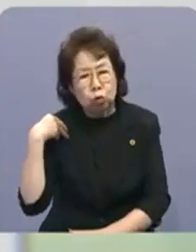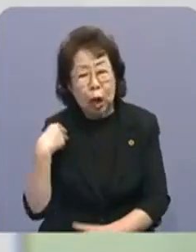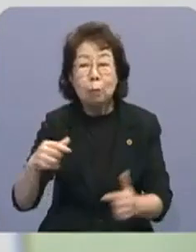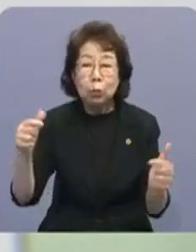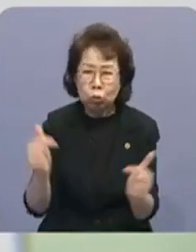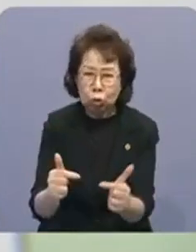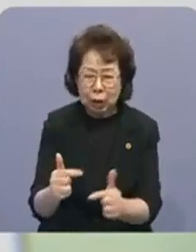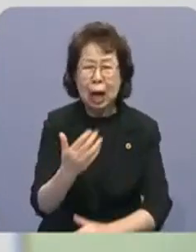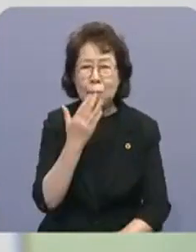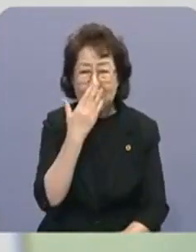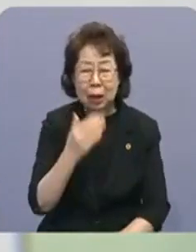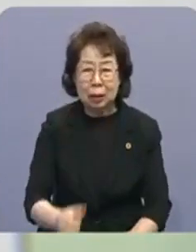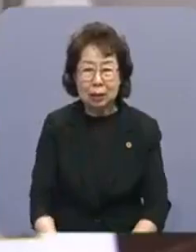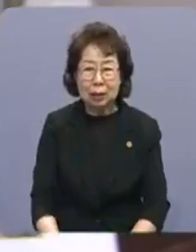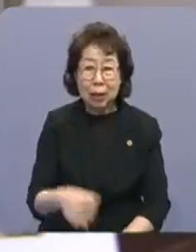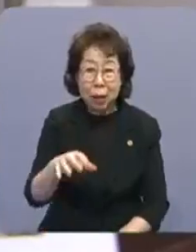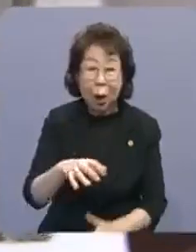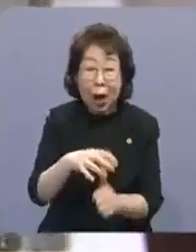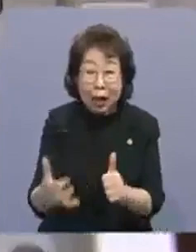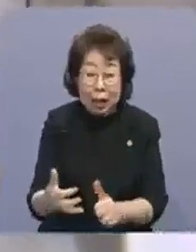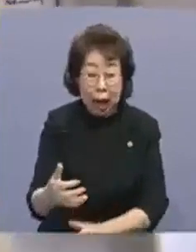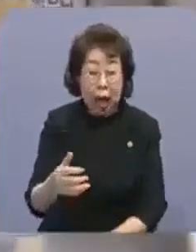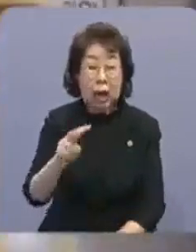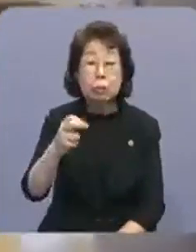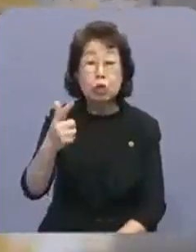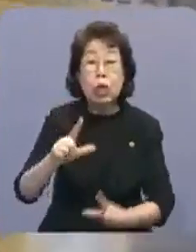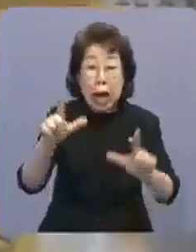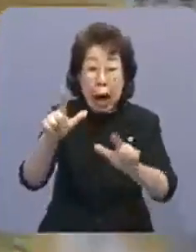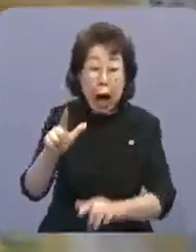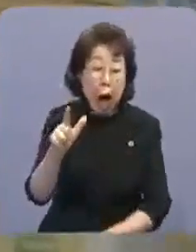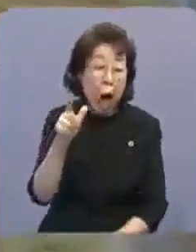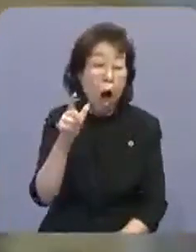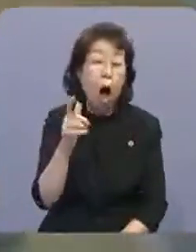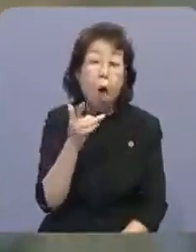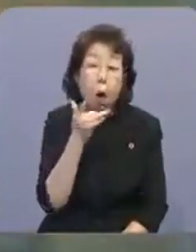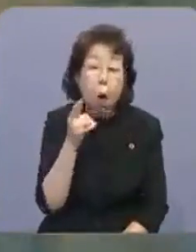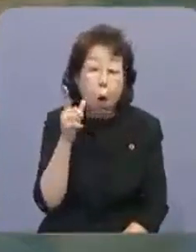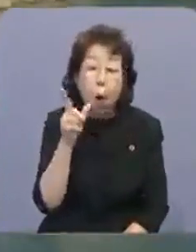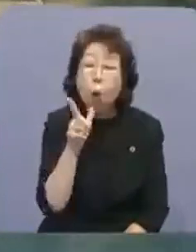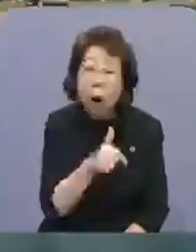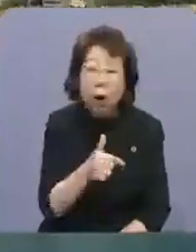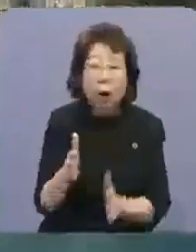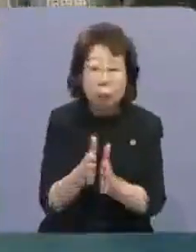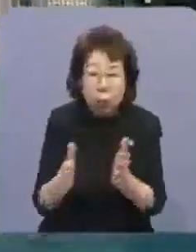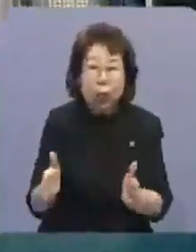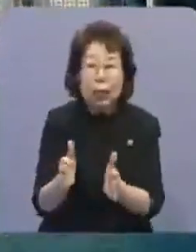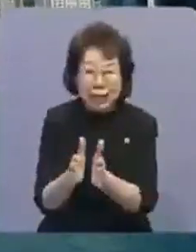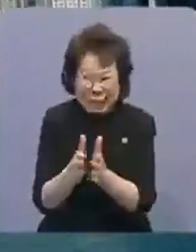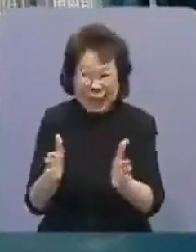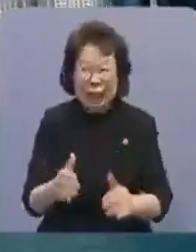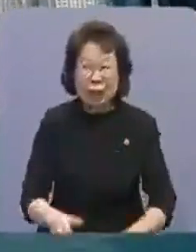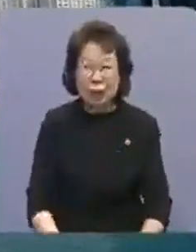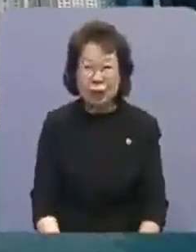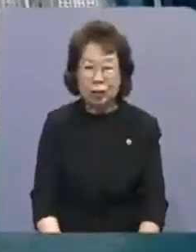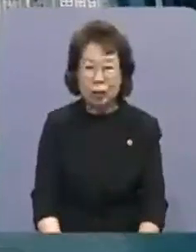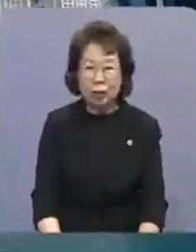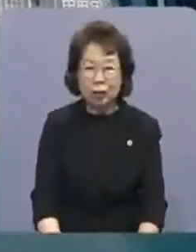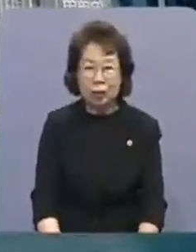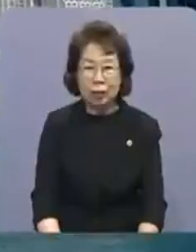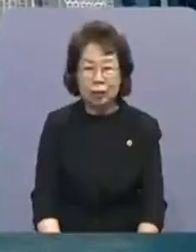줄어듭니다. 조정 대상 지역 해제는 오는 26일부터 효력이 발생합니다. KBS 뉴스 김계희입니다.